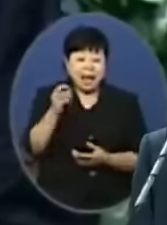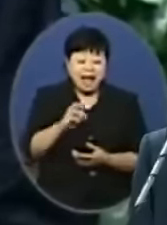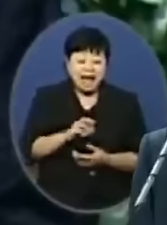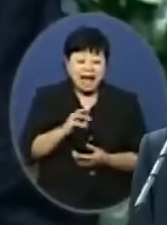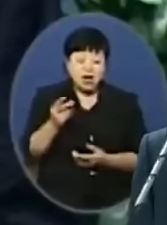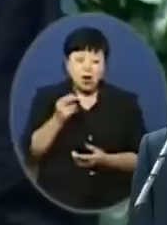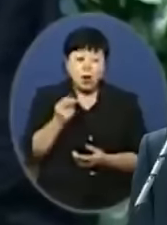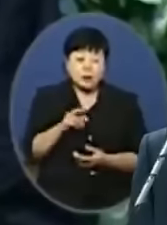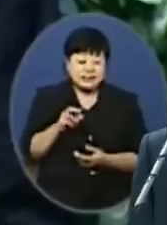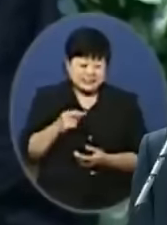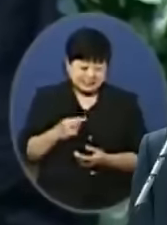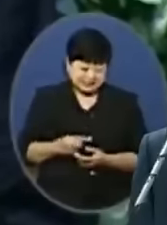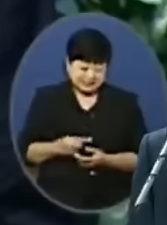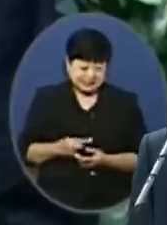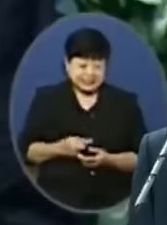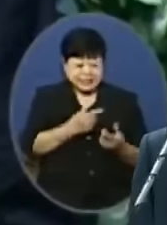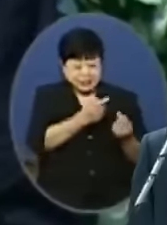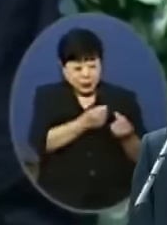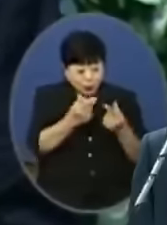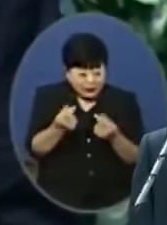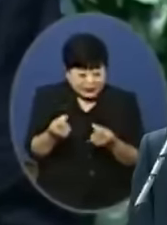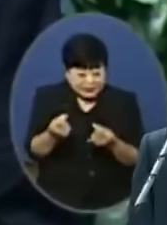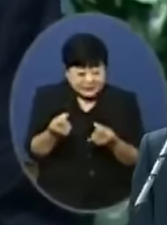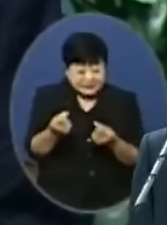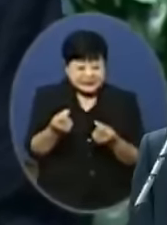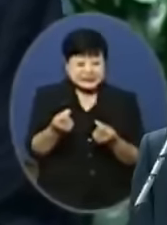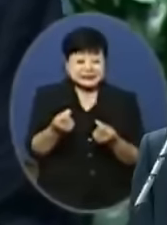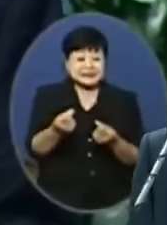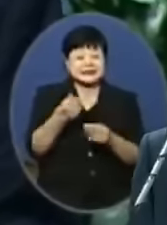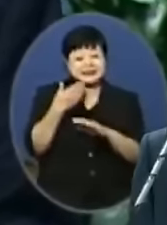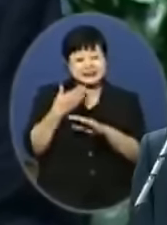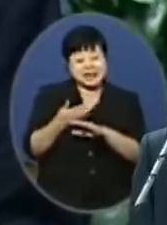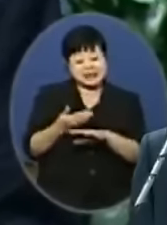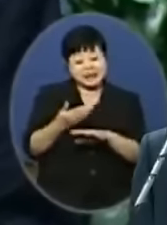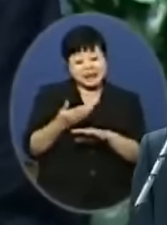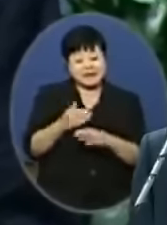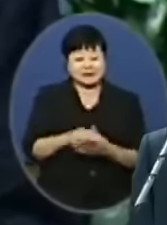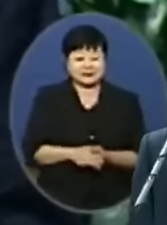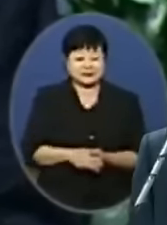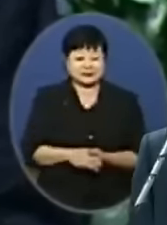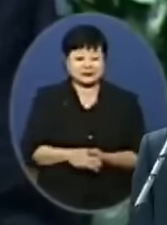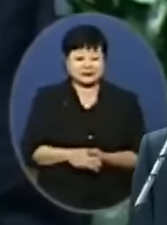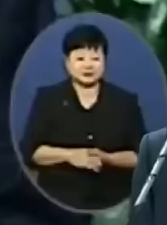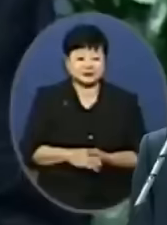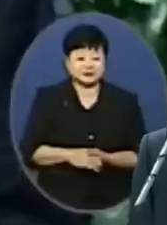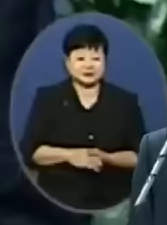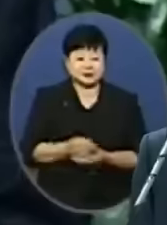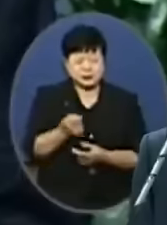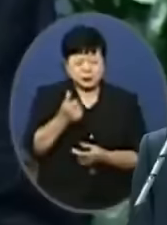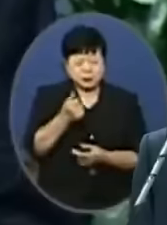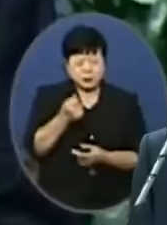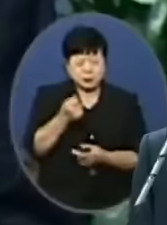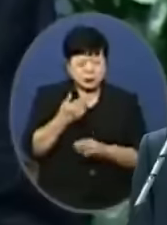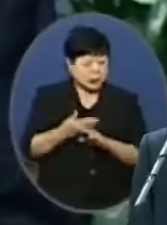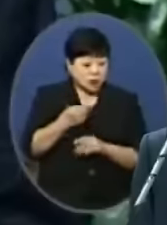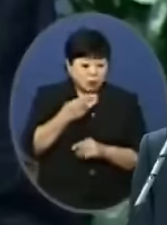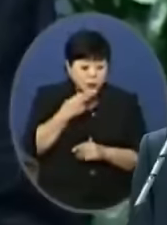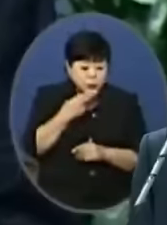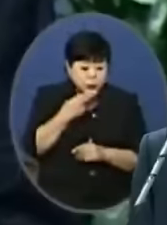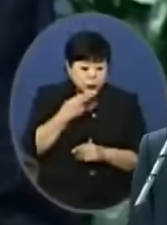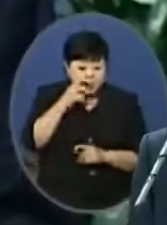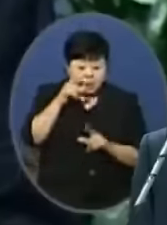알로스란 말은 똑같은 다른 것을 말하는 것입니다. 조금도 틀리지 않습니다.